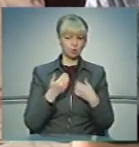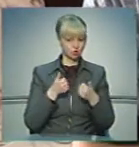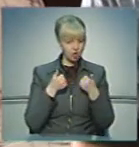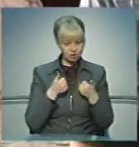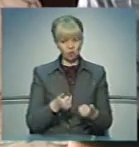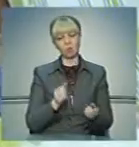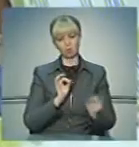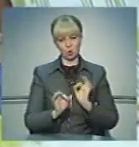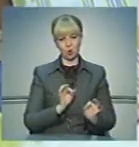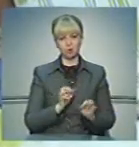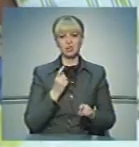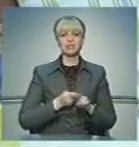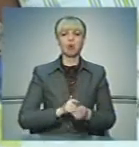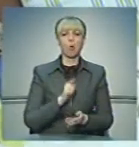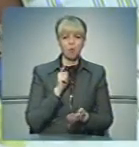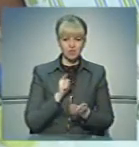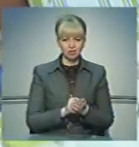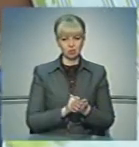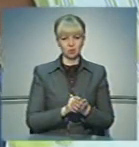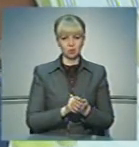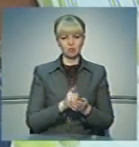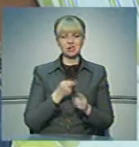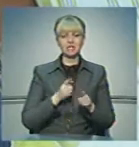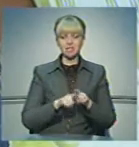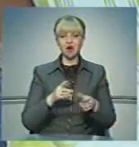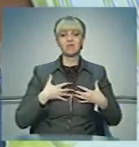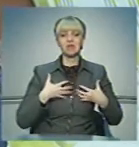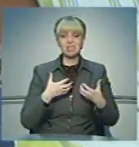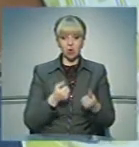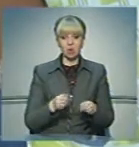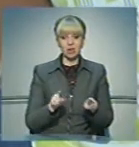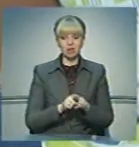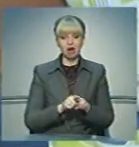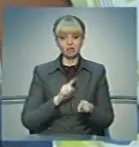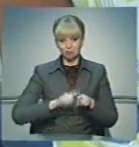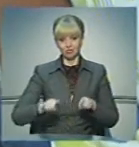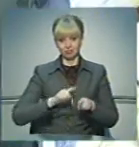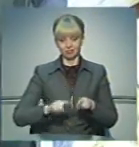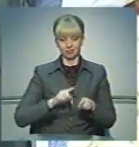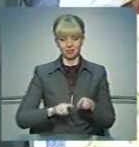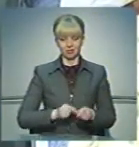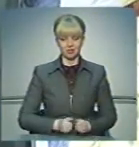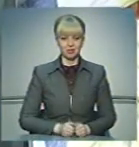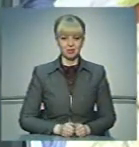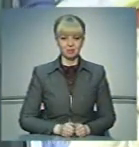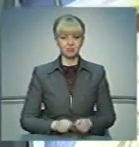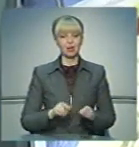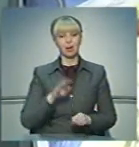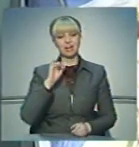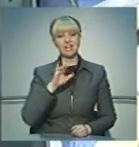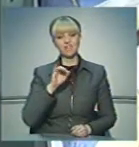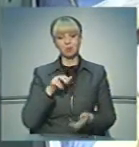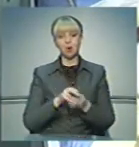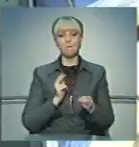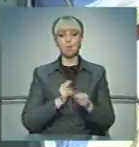нормальні, хороші з усім. Це обов'язково. Це виздоровлюєш ще так в раз скоріше. От пан Іван